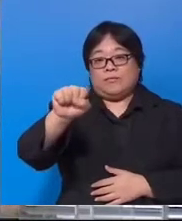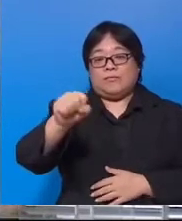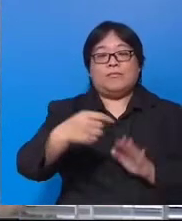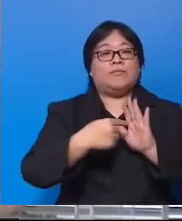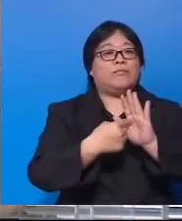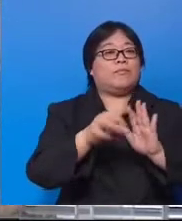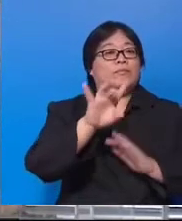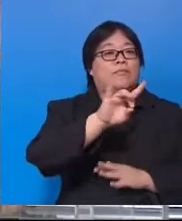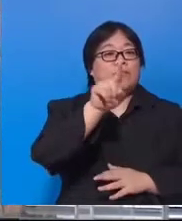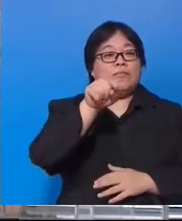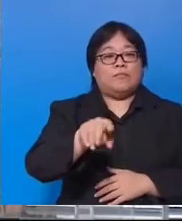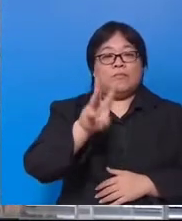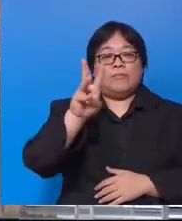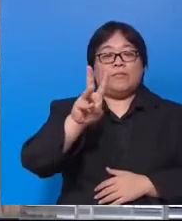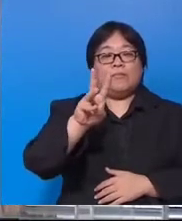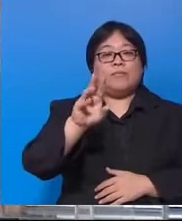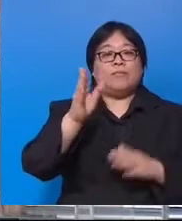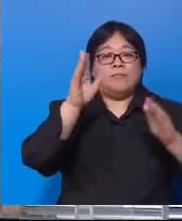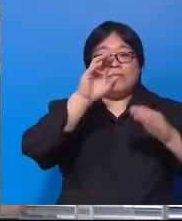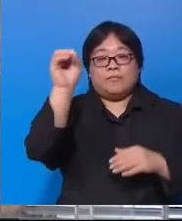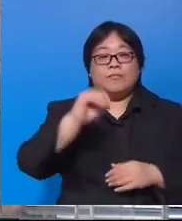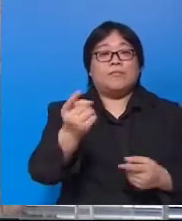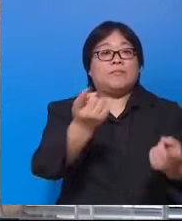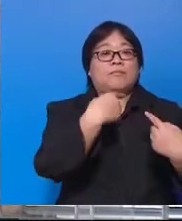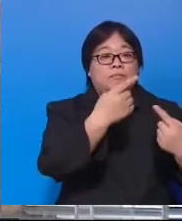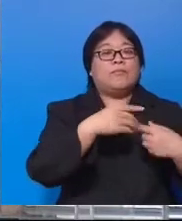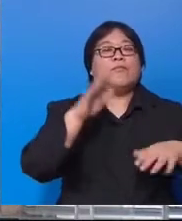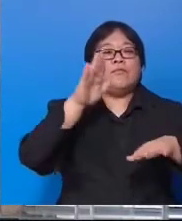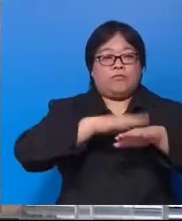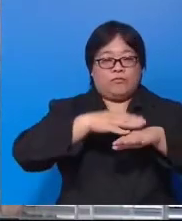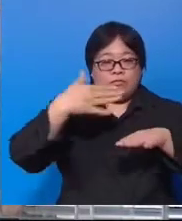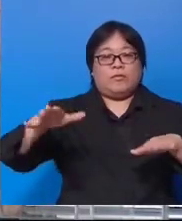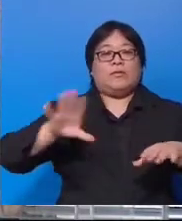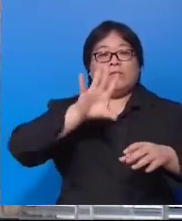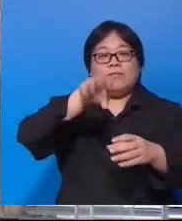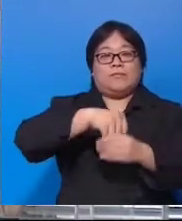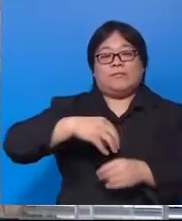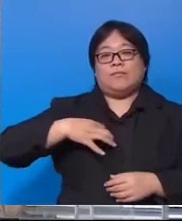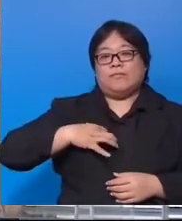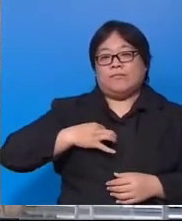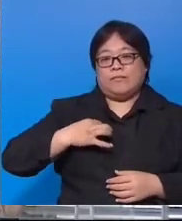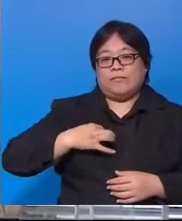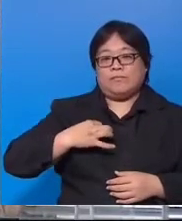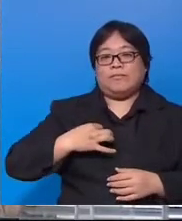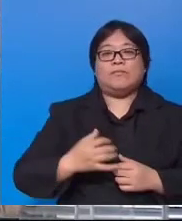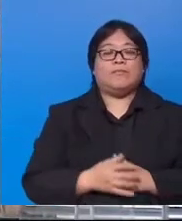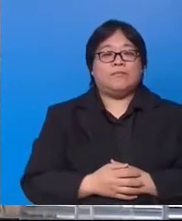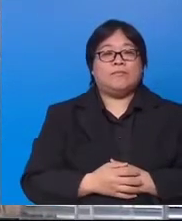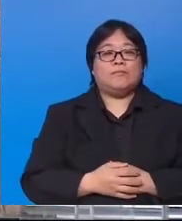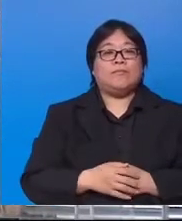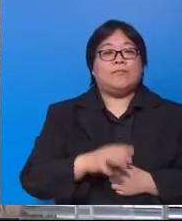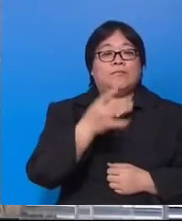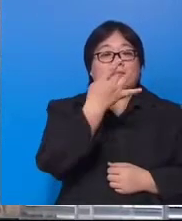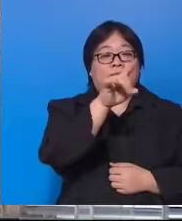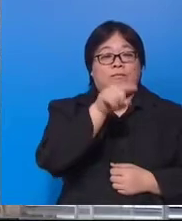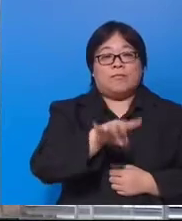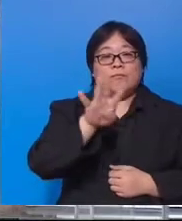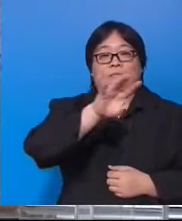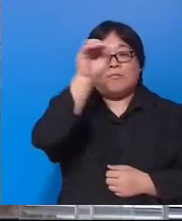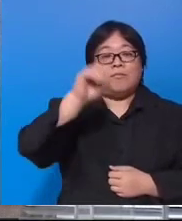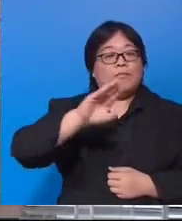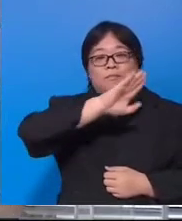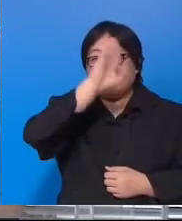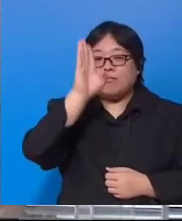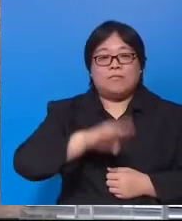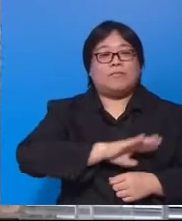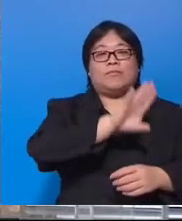menunjukkan 81.6% responden pernah terlibat dalam aktiviti kesukarelawanan, manakala 18.4% tidak